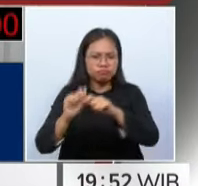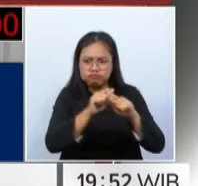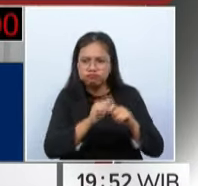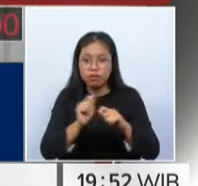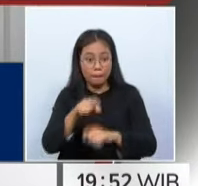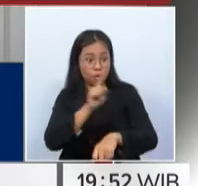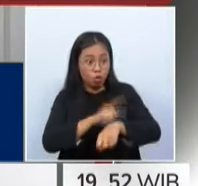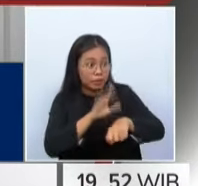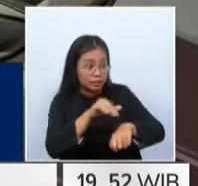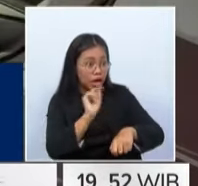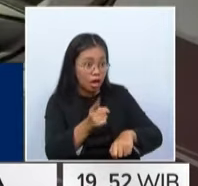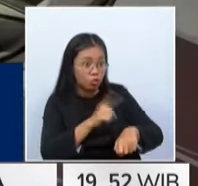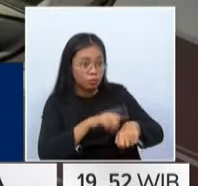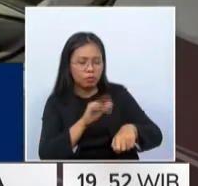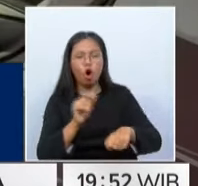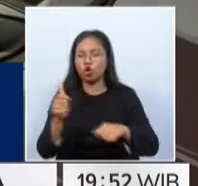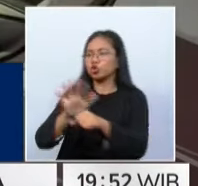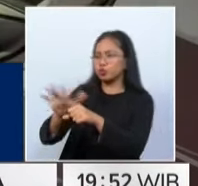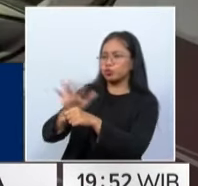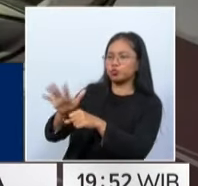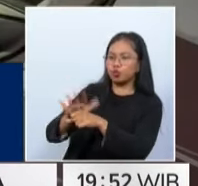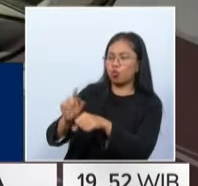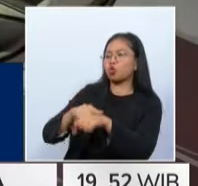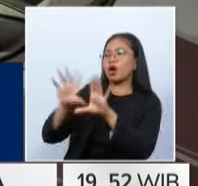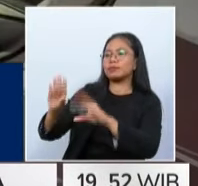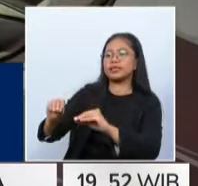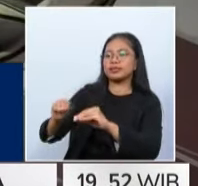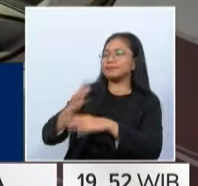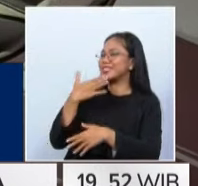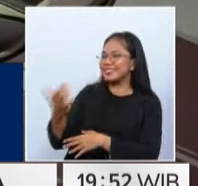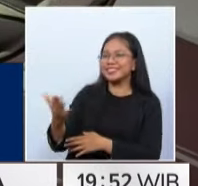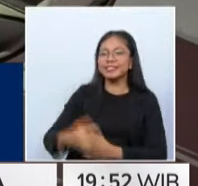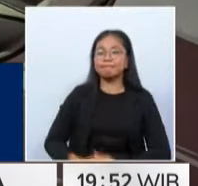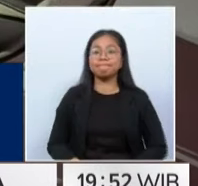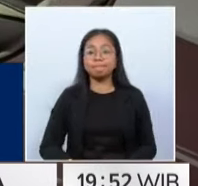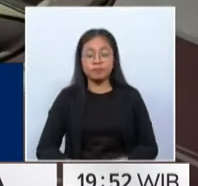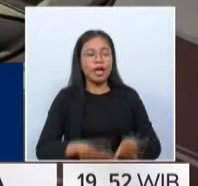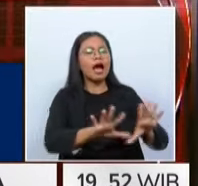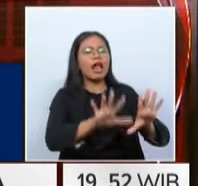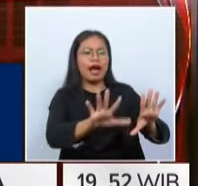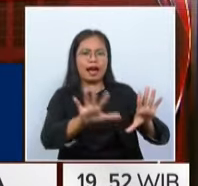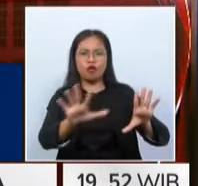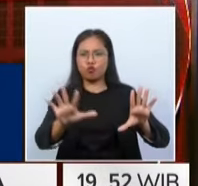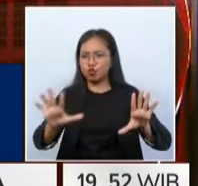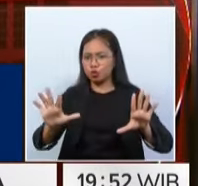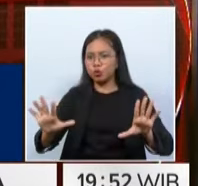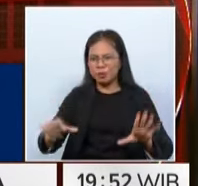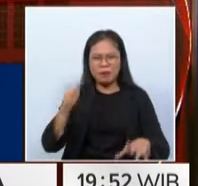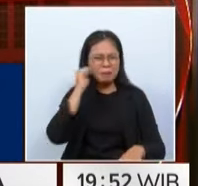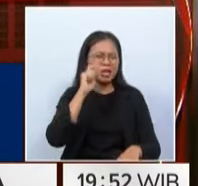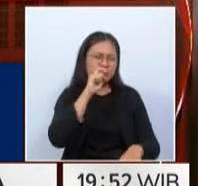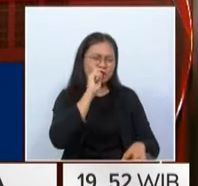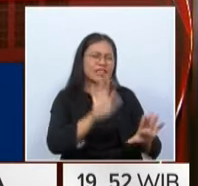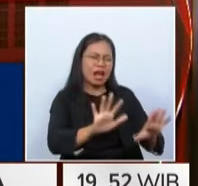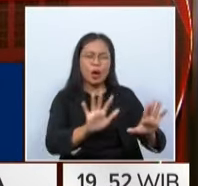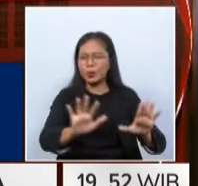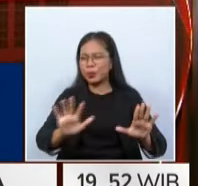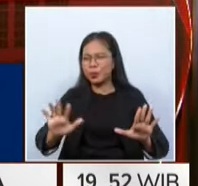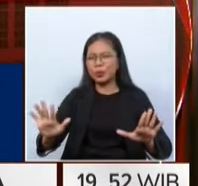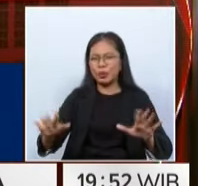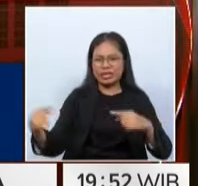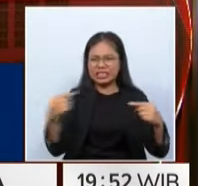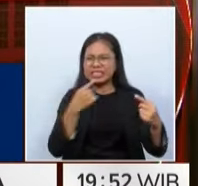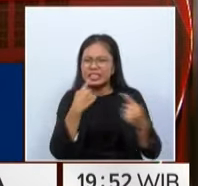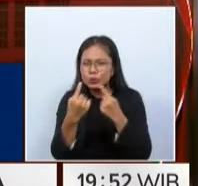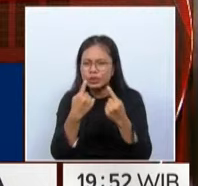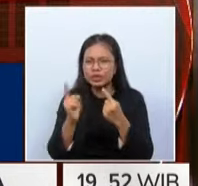Bapak waktu habis Terima kasih Harap tenang bapak ibu hadirin yang ada di sini kita lanjut